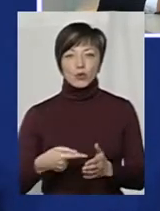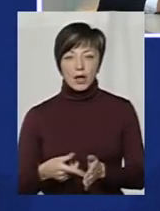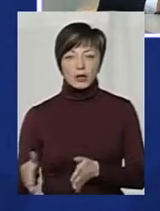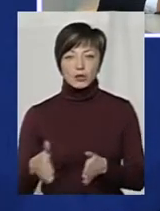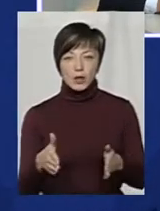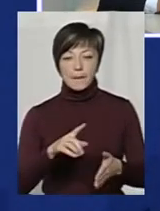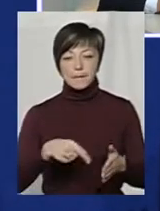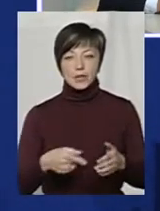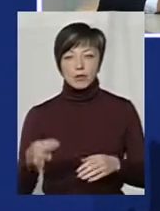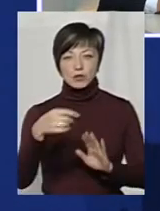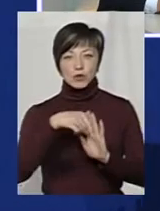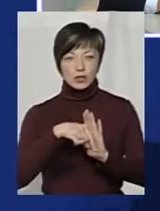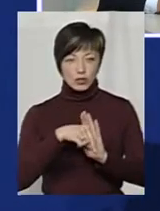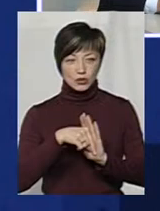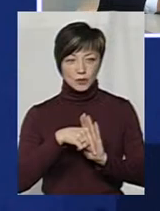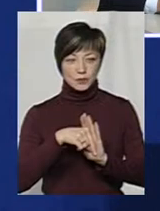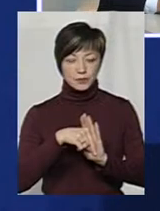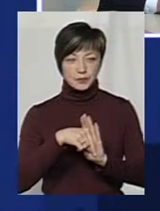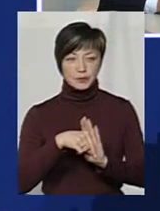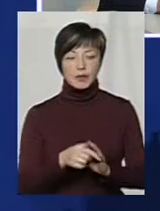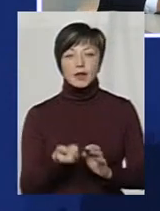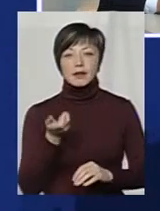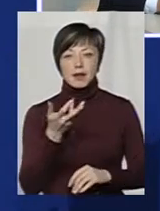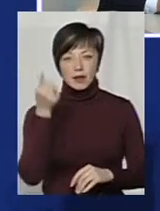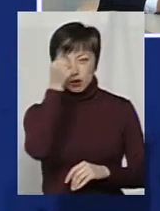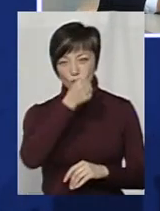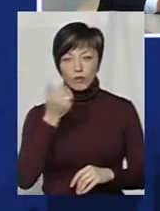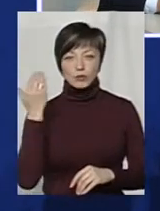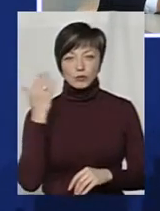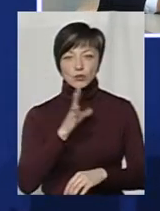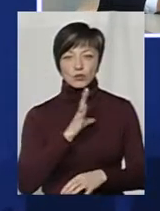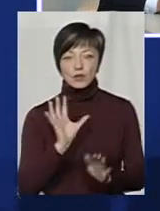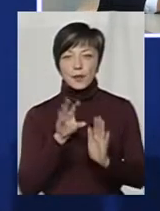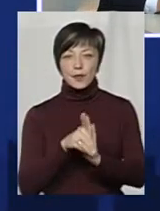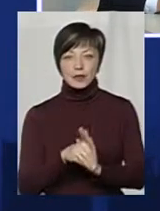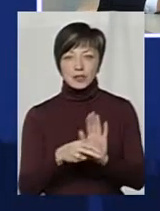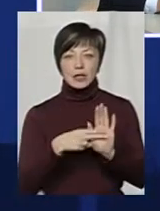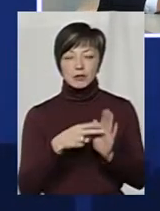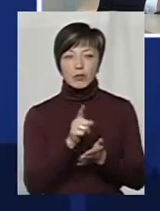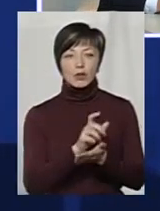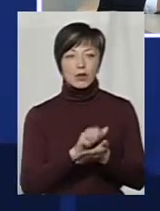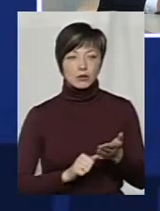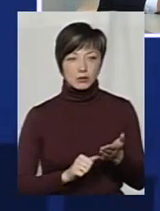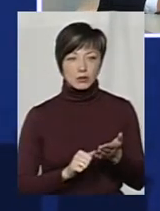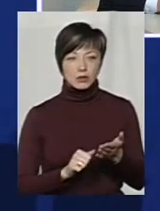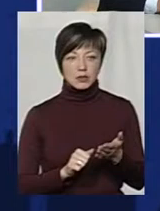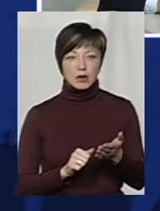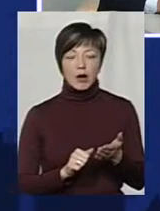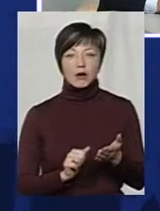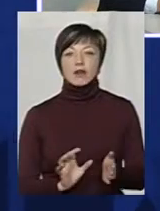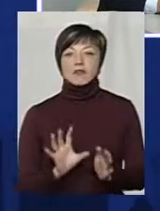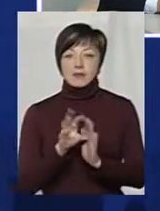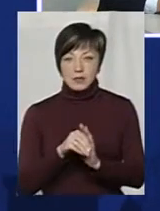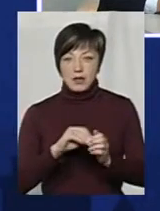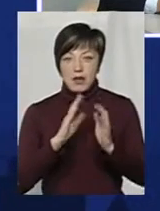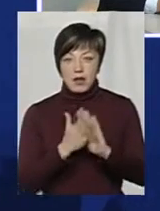доріг міст обласного значення. Декілька років тому був запроваджений акцизний податок. Він йде в загальний